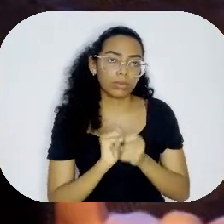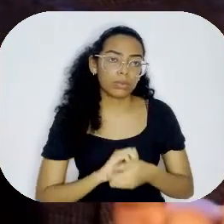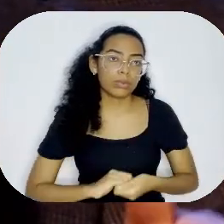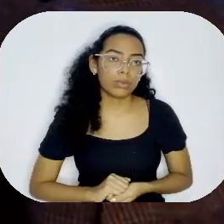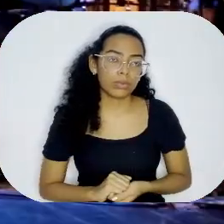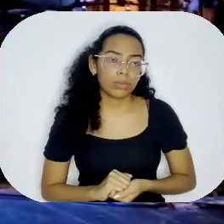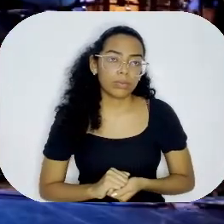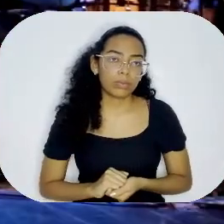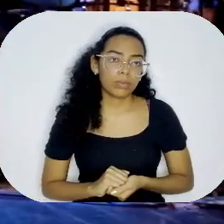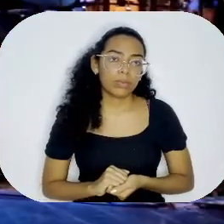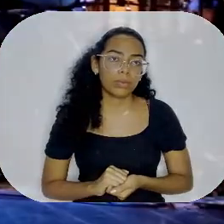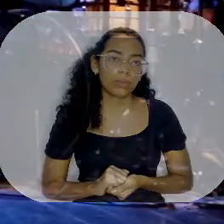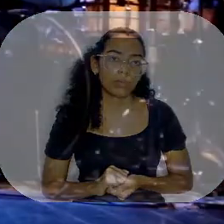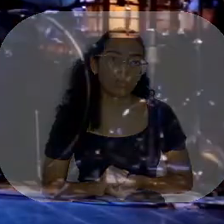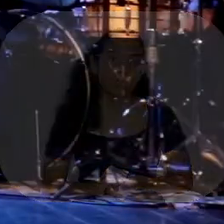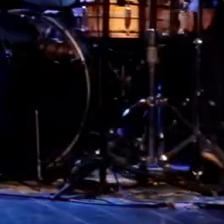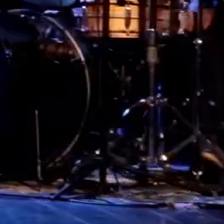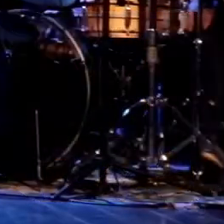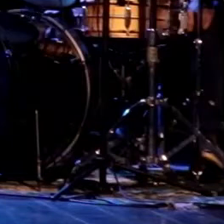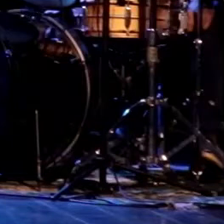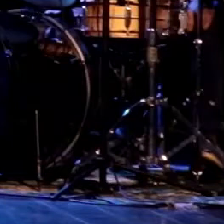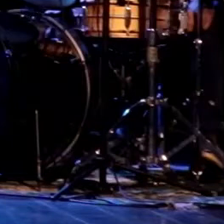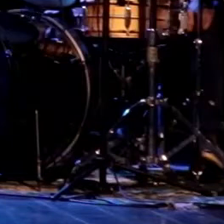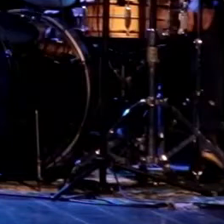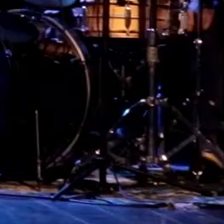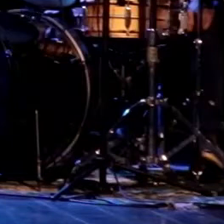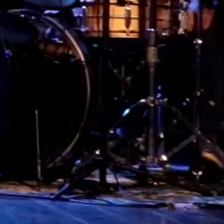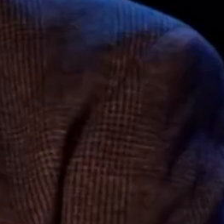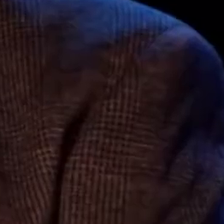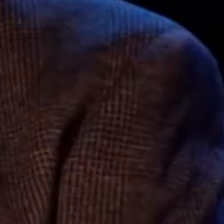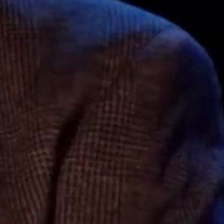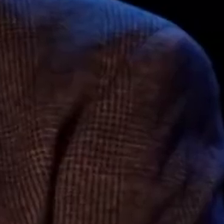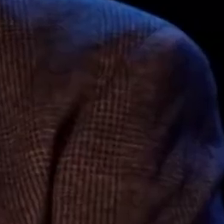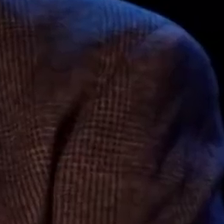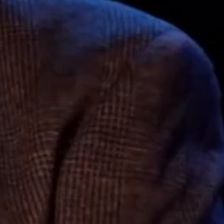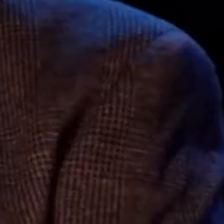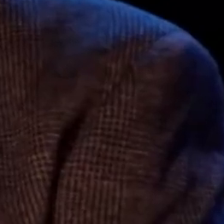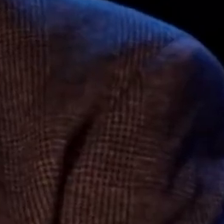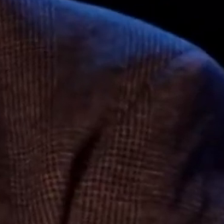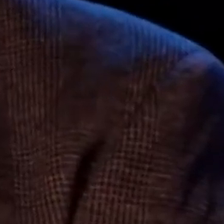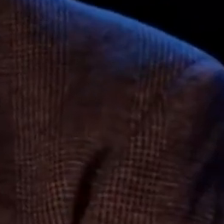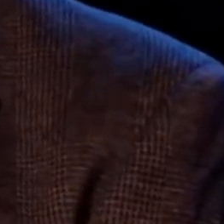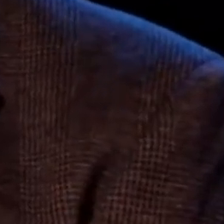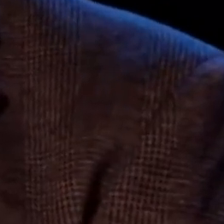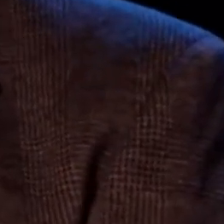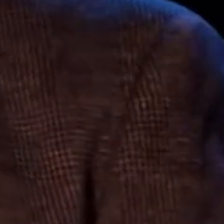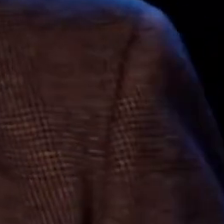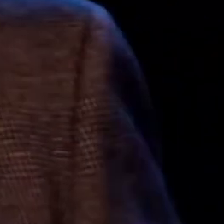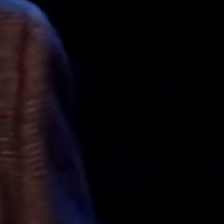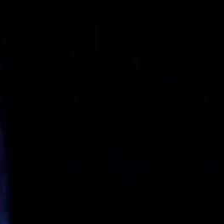together? Sim, cantar, para vocês cantarem. Ok. Zola, zola, zola,